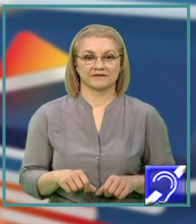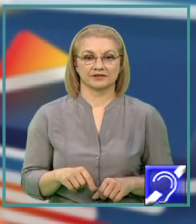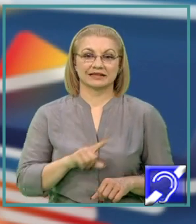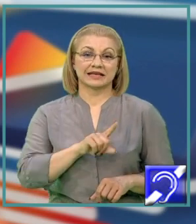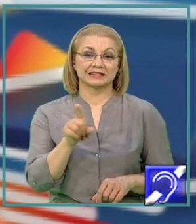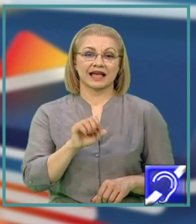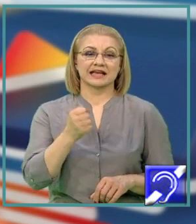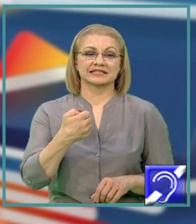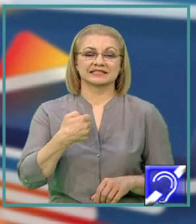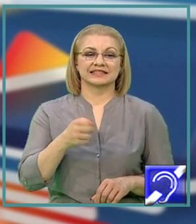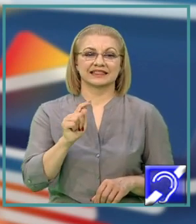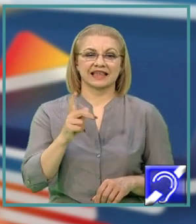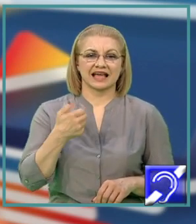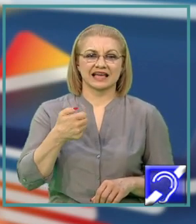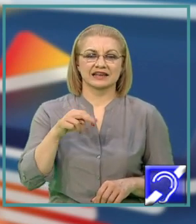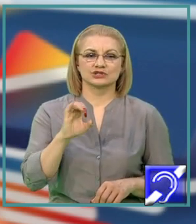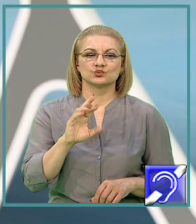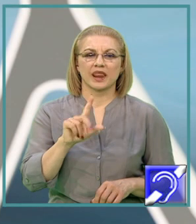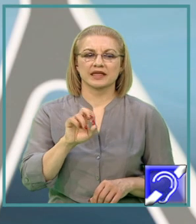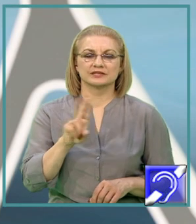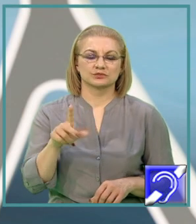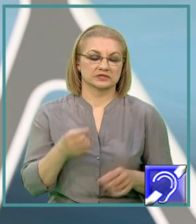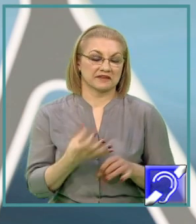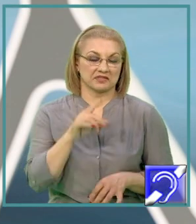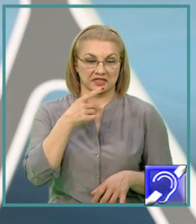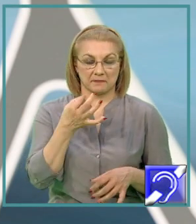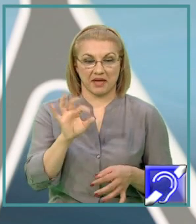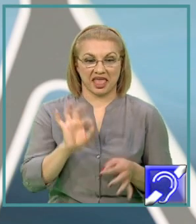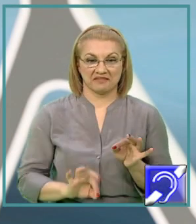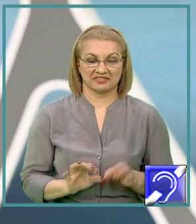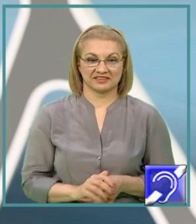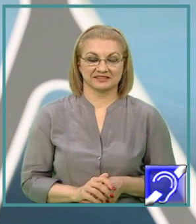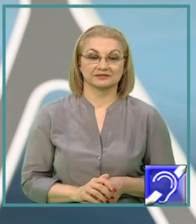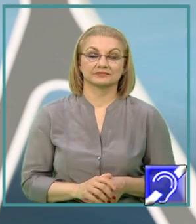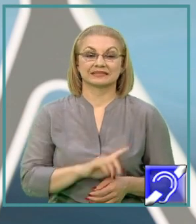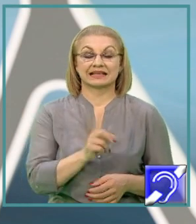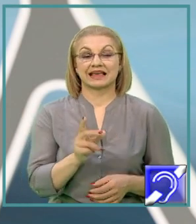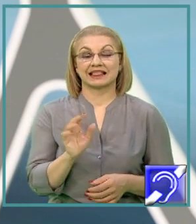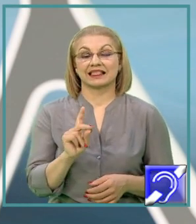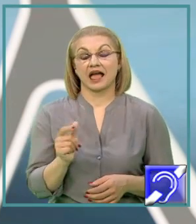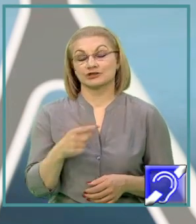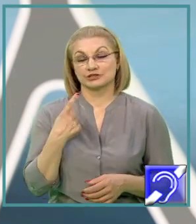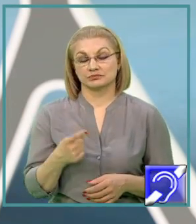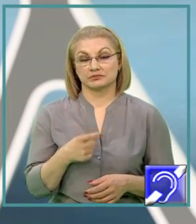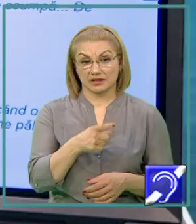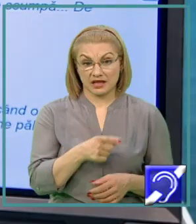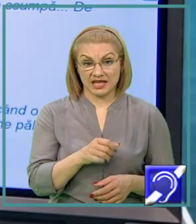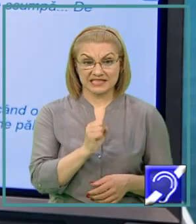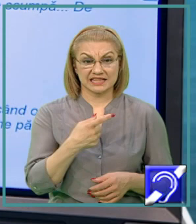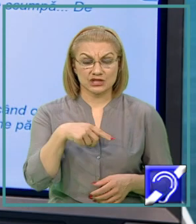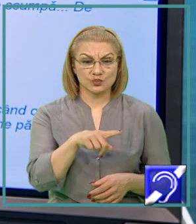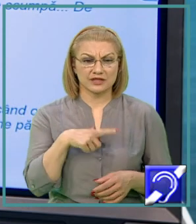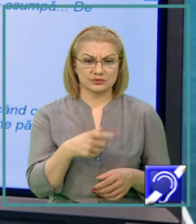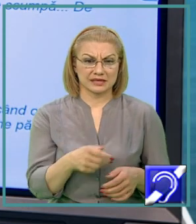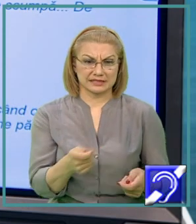la Stănciulescu. El vinde mai ieftin. Dacia. Stănciulescu e un speculant ordinar.